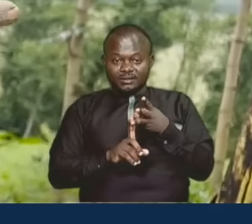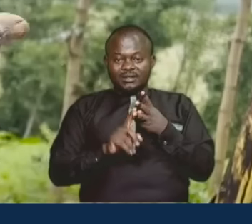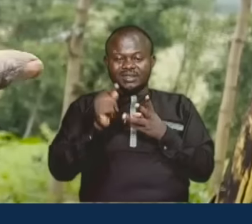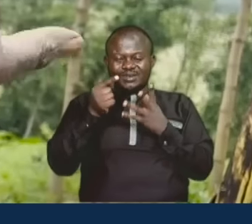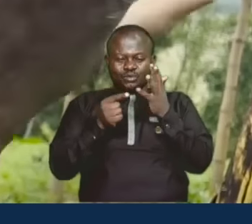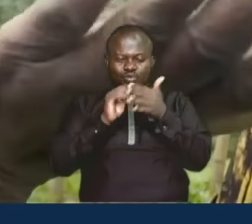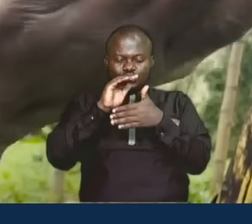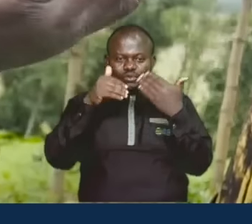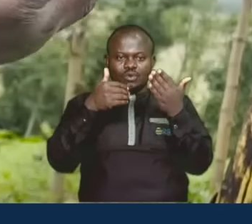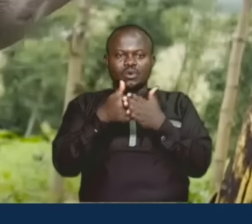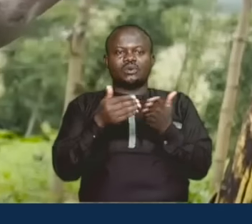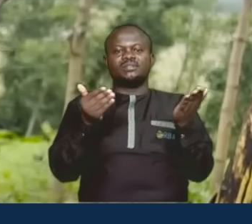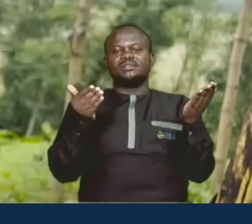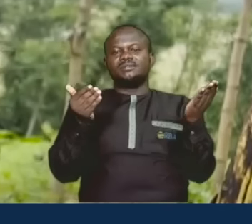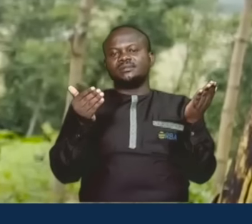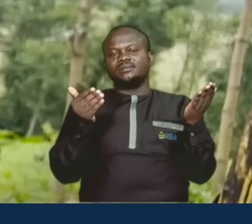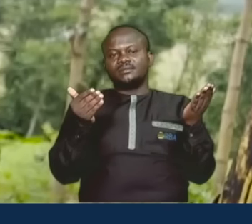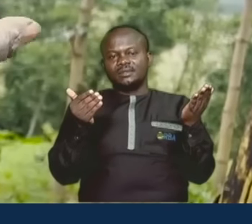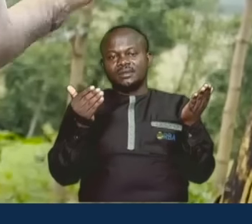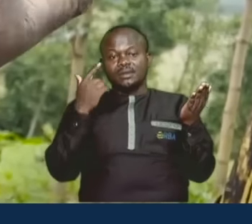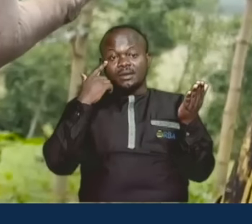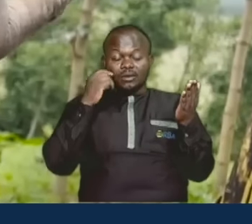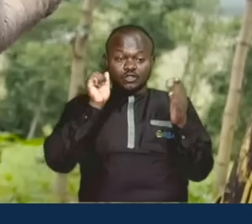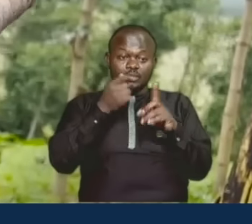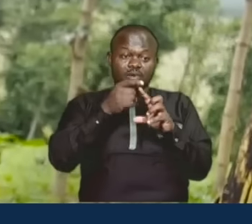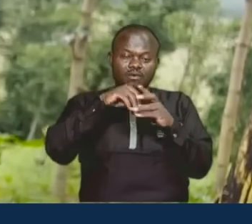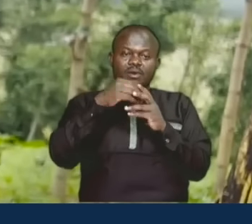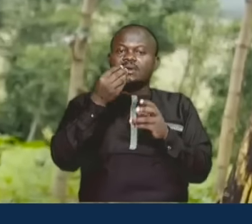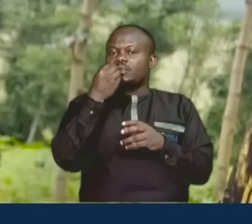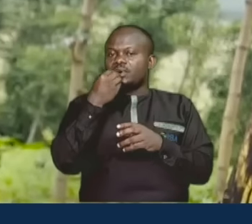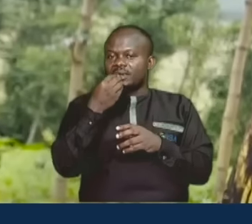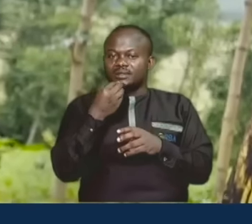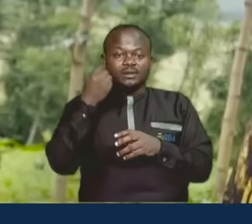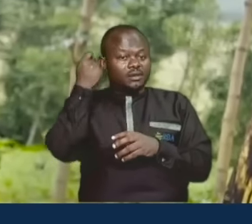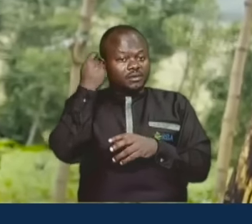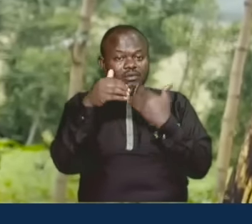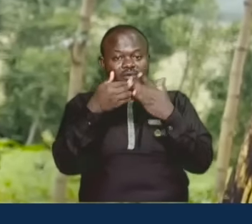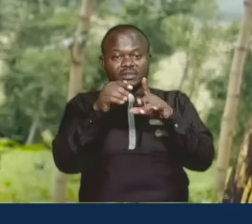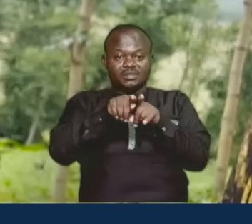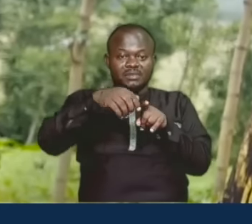twose n'isonzi ndetse wakura mu karya, ubwo nazo zibamo,